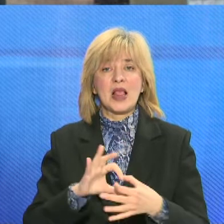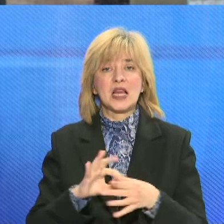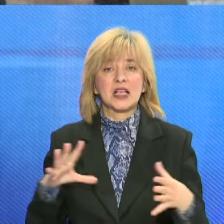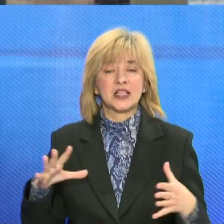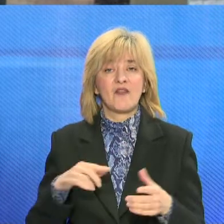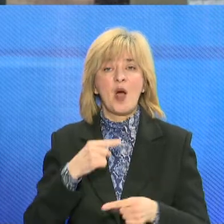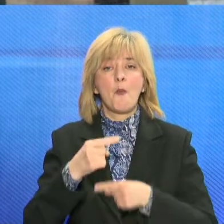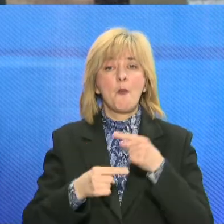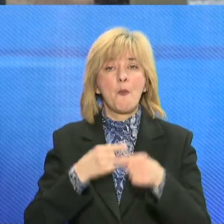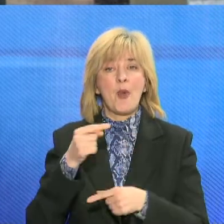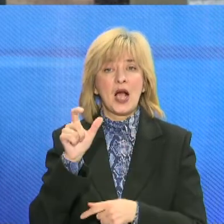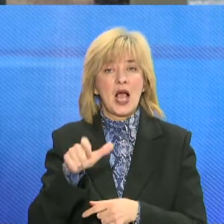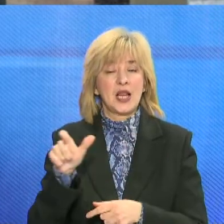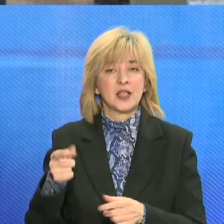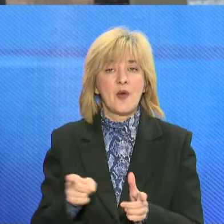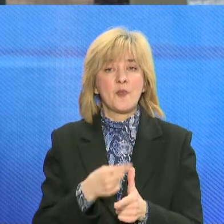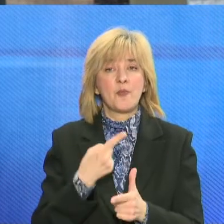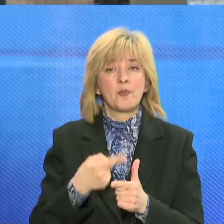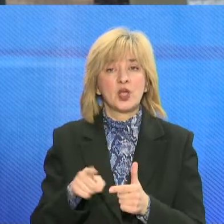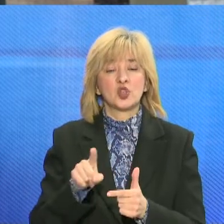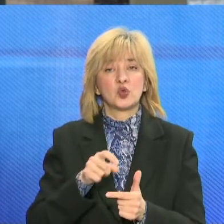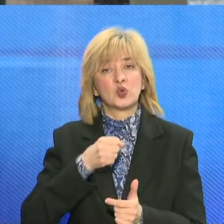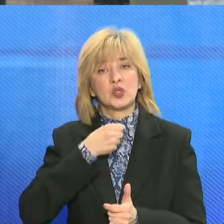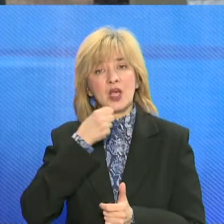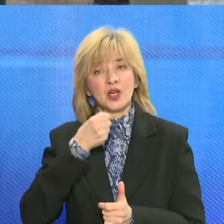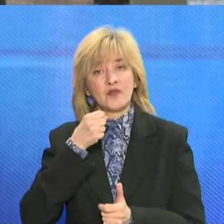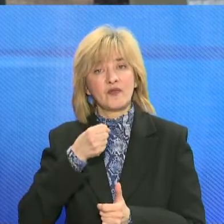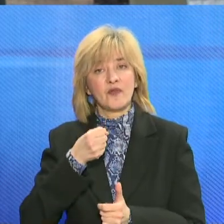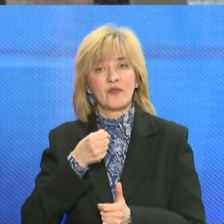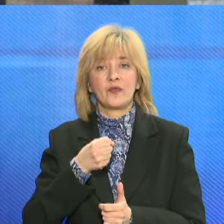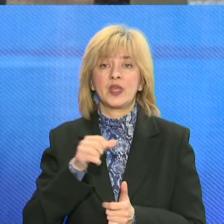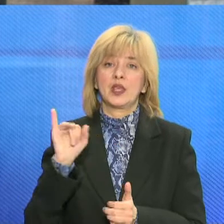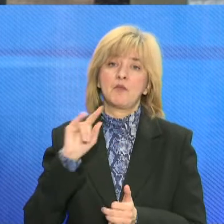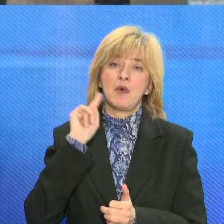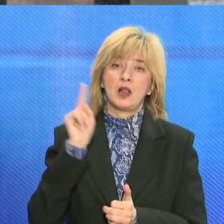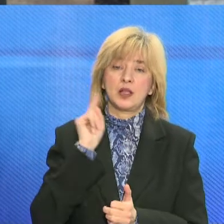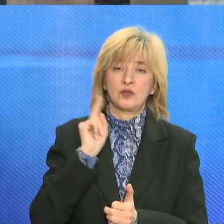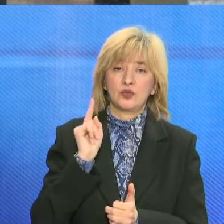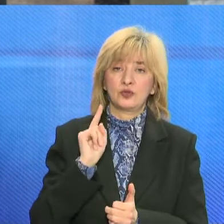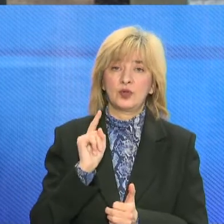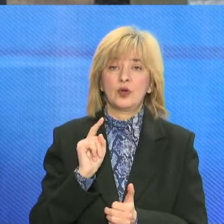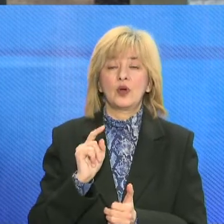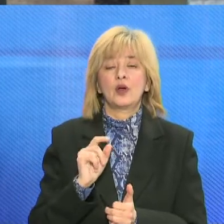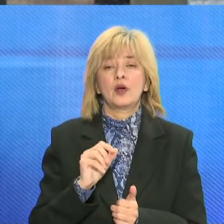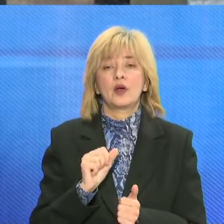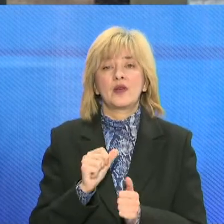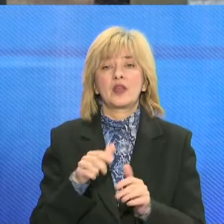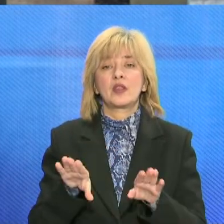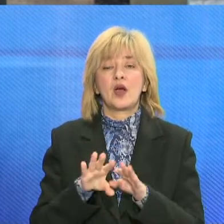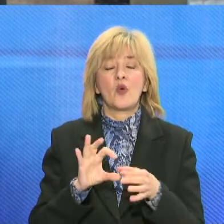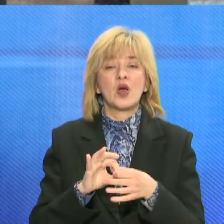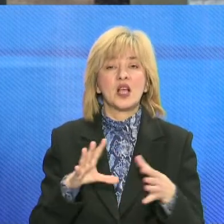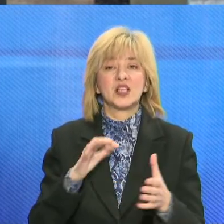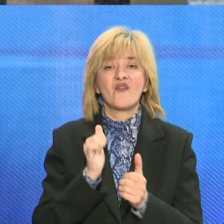между нами чуть более старшего возраста и молодыми людьми. Такой разрыв почти в каждом обществе